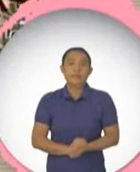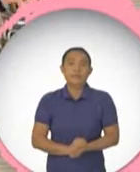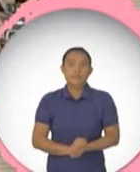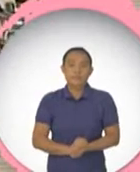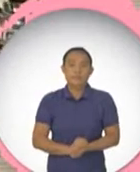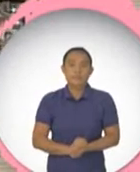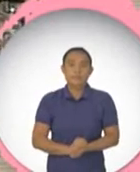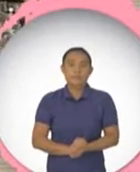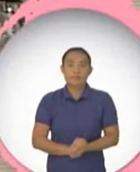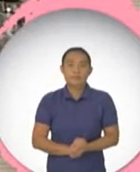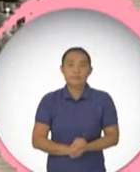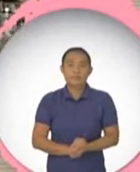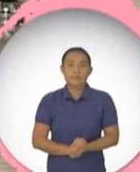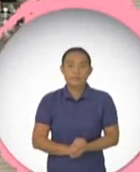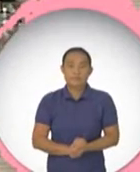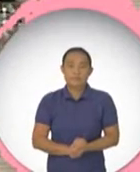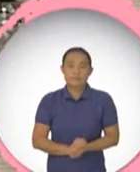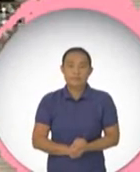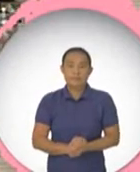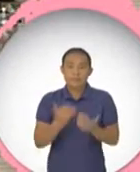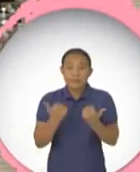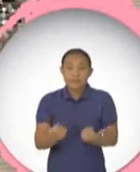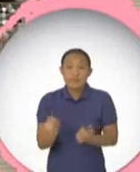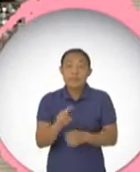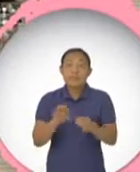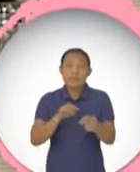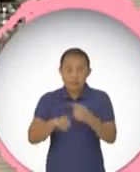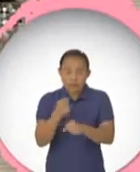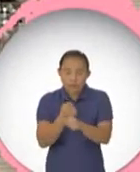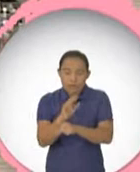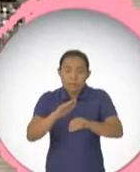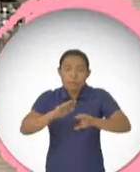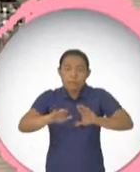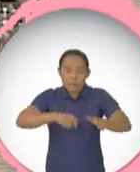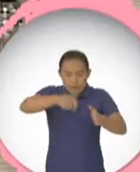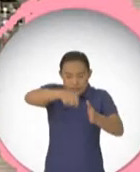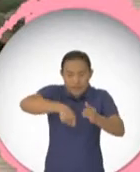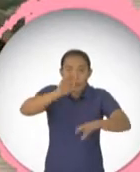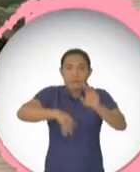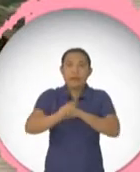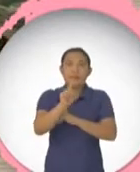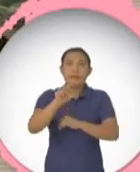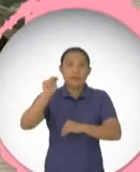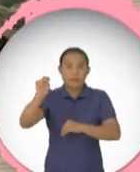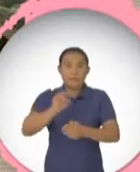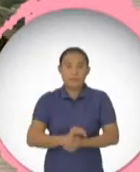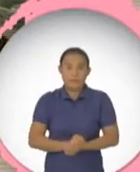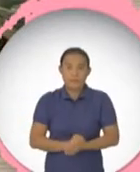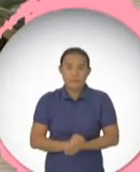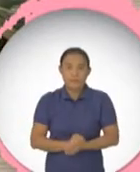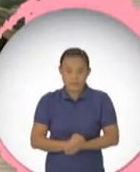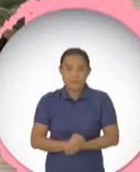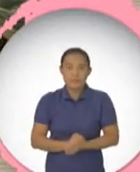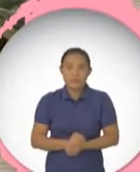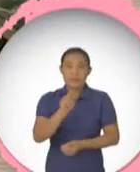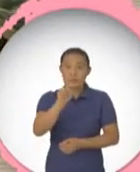วความกว้างประมาณ1นิ้วคือถ้ามีไม้ม้วนยำโลค่ะขนาดของไม้ม้วนยำโลเนี่ยจะมีเส้นผ่าศูนย์กลางประมาณ1นิ้วอยู่แล้ว